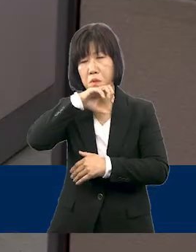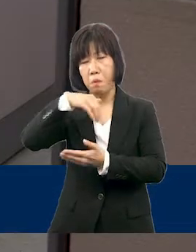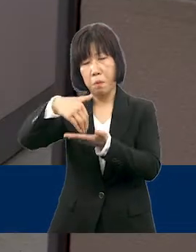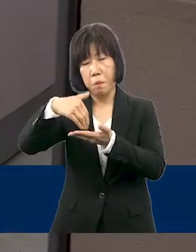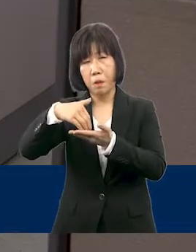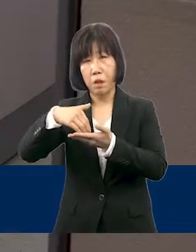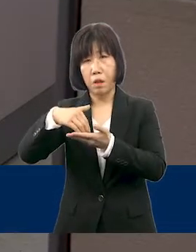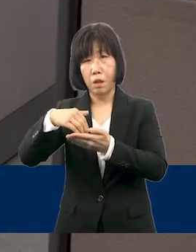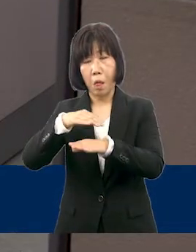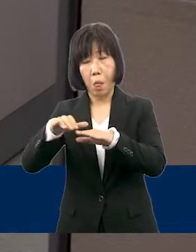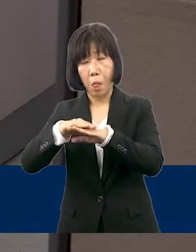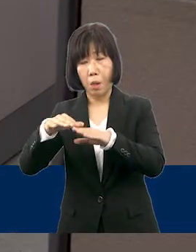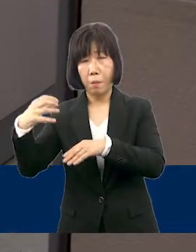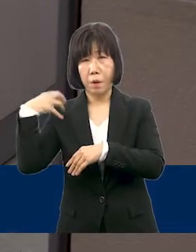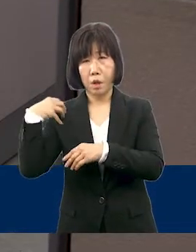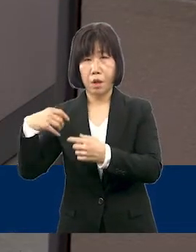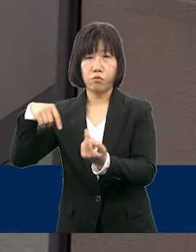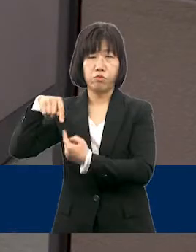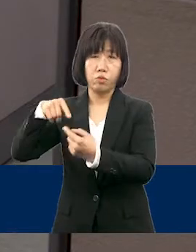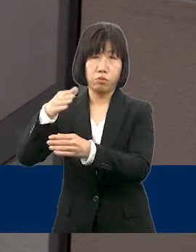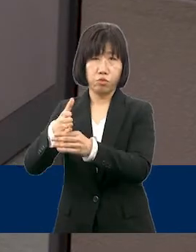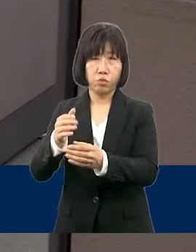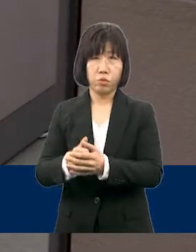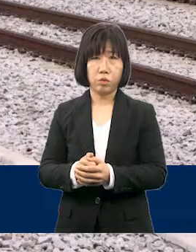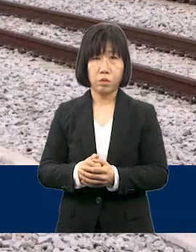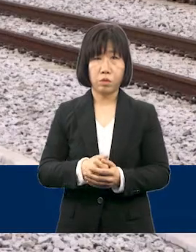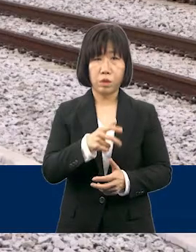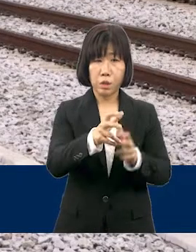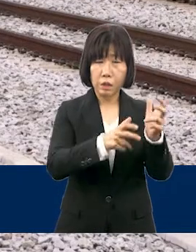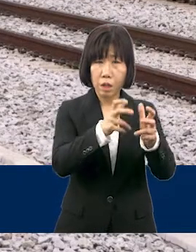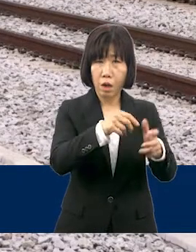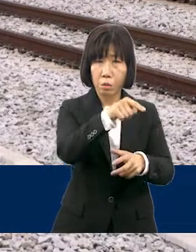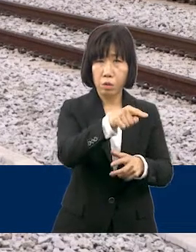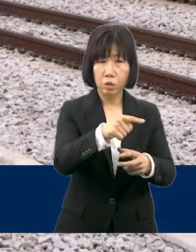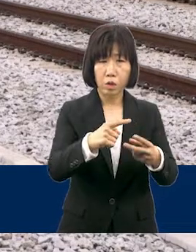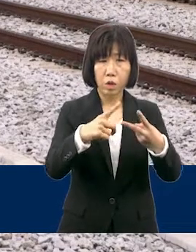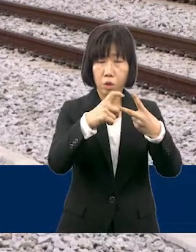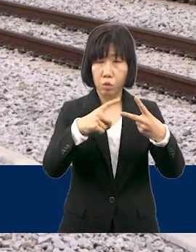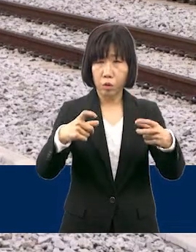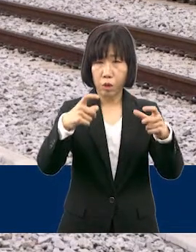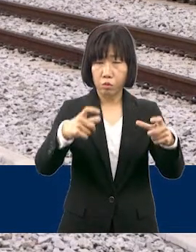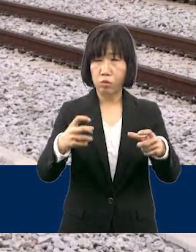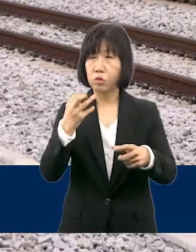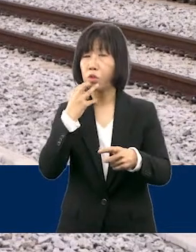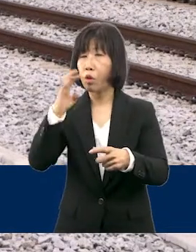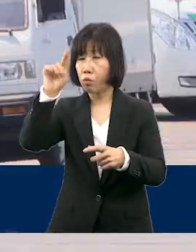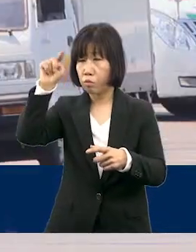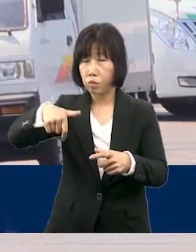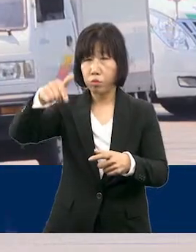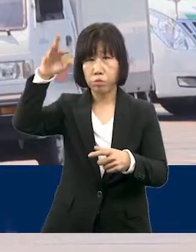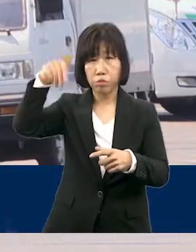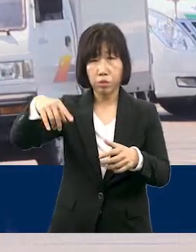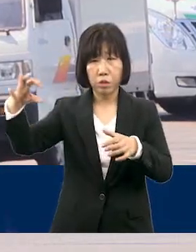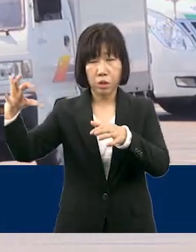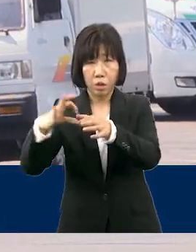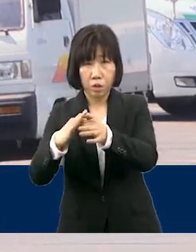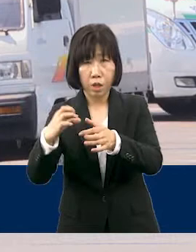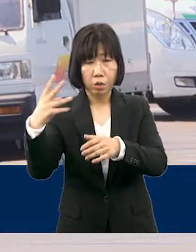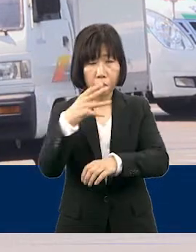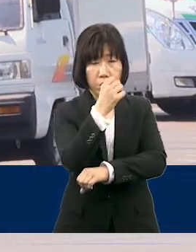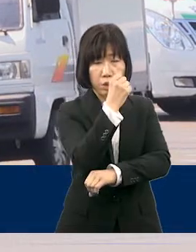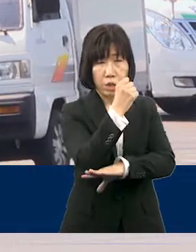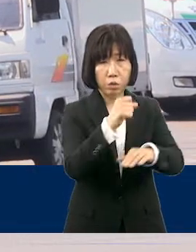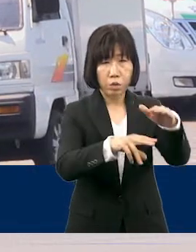민원 전담 창구를 설치해 운영 중입니다 동북 썬 도시 철도가 동대문구 와 설 북부권 을 직접